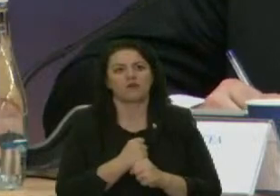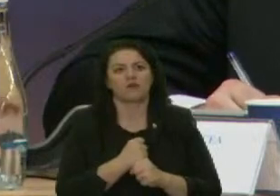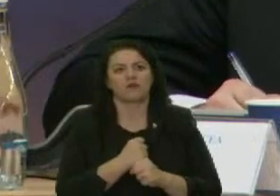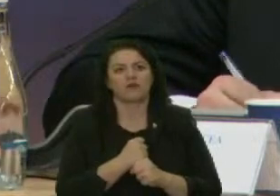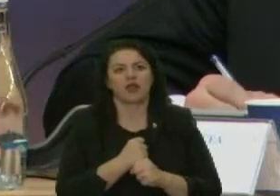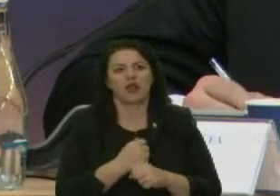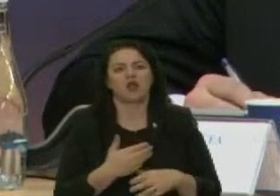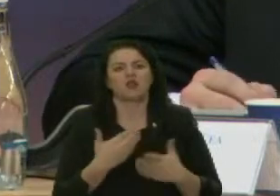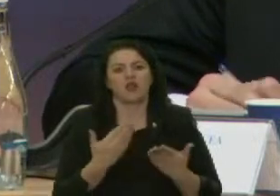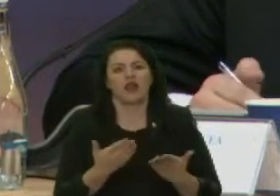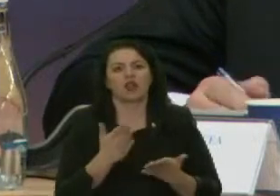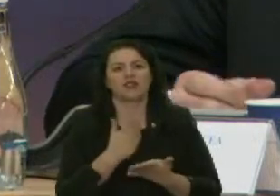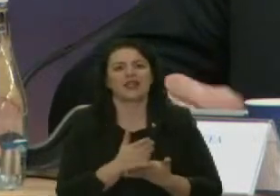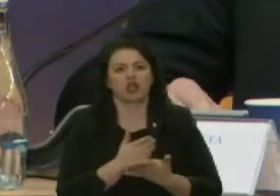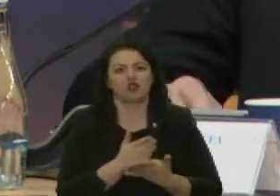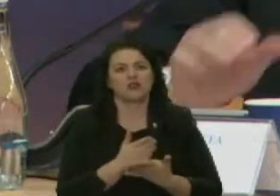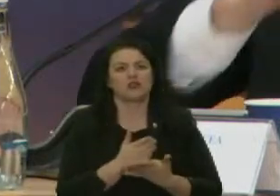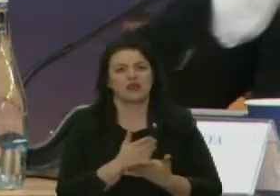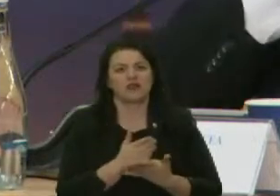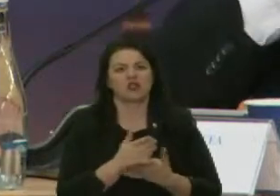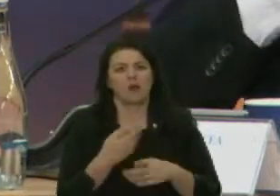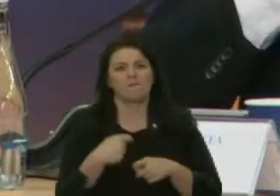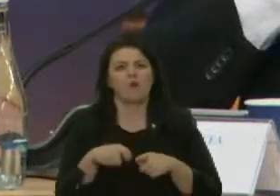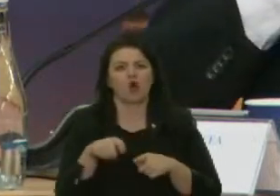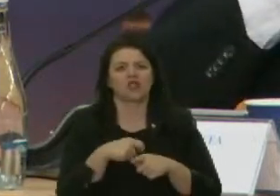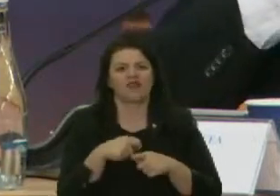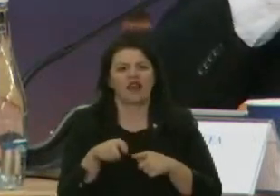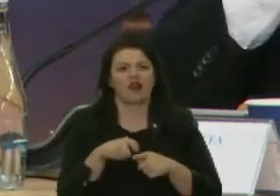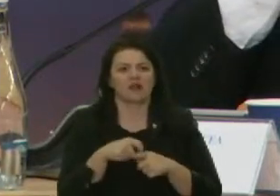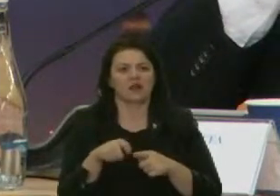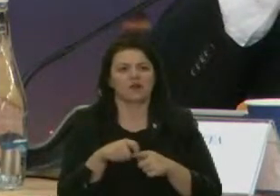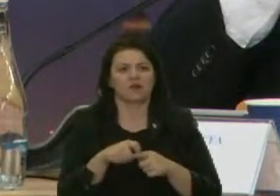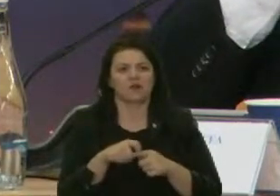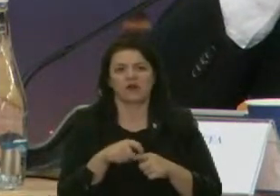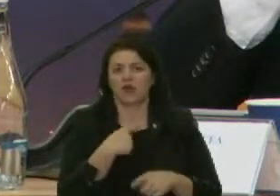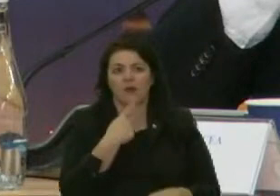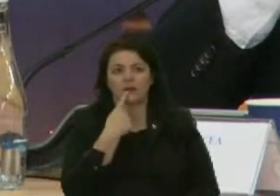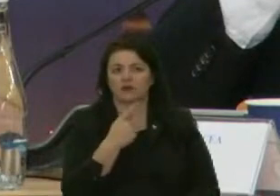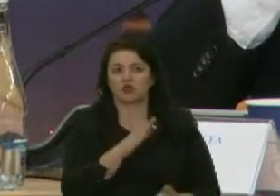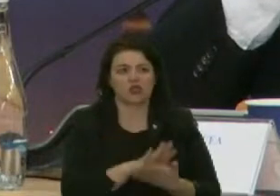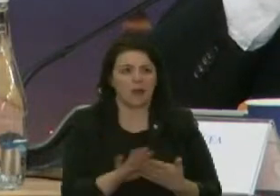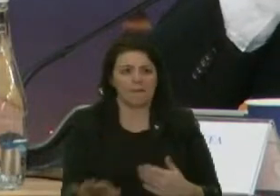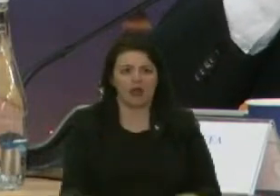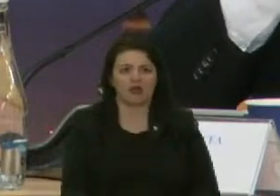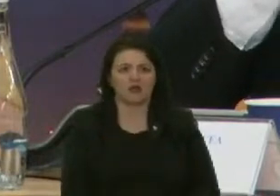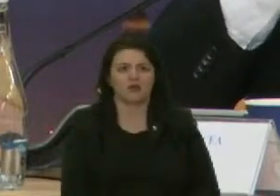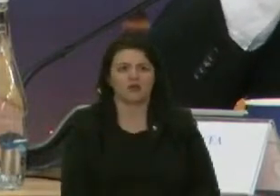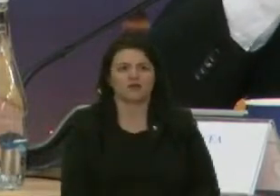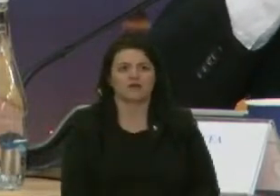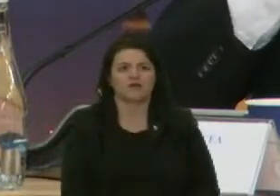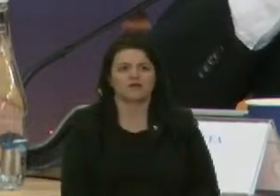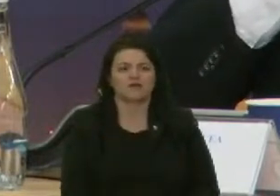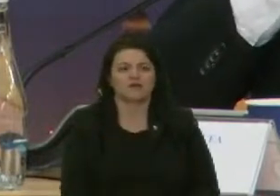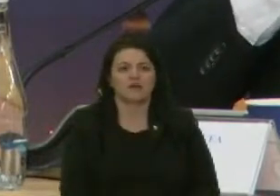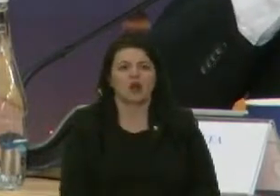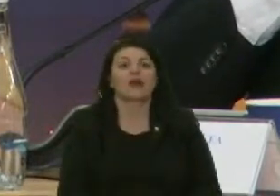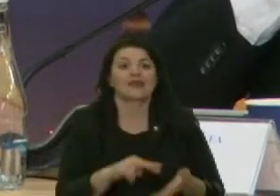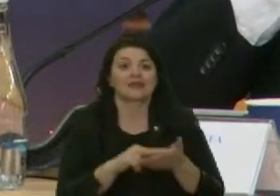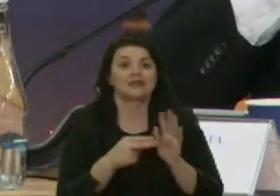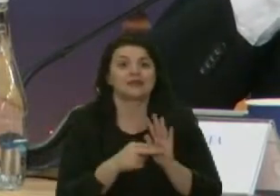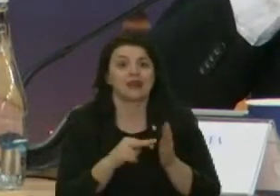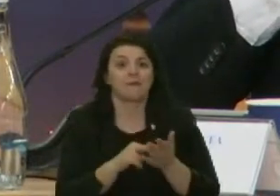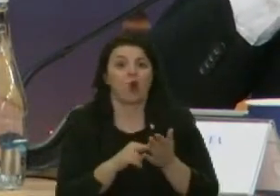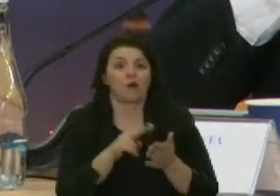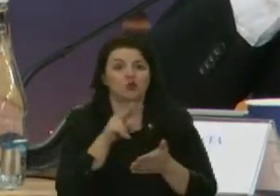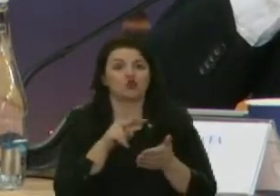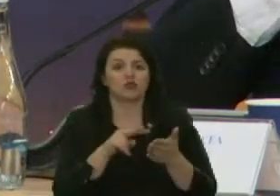vrea să vă dau elementul decisiv de fapt pentru ce trebuie modificat și care e cel mai important argument dar nu l a spus nimeni dar cei care cunosc sistemul Și acuma chiar am